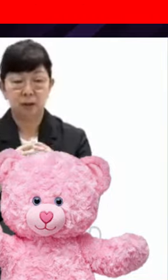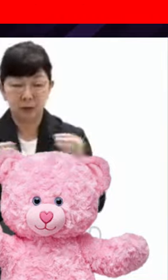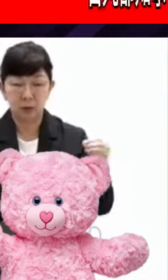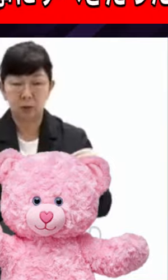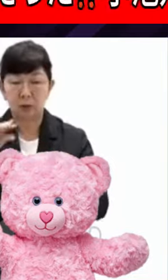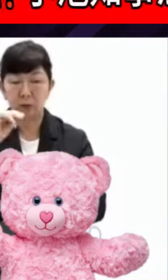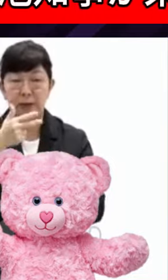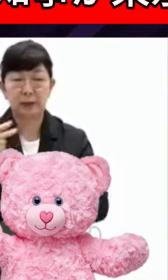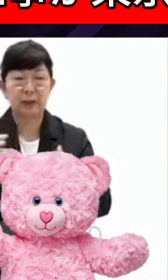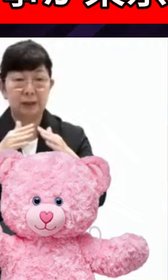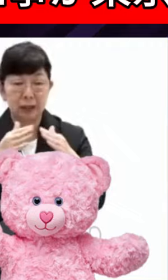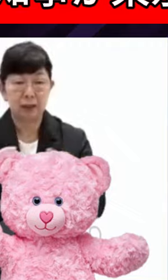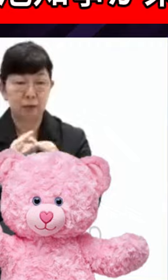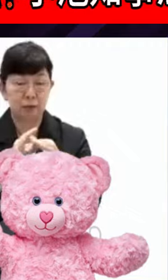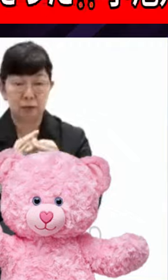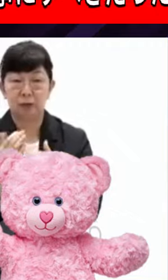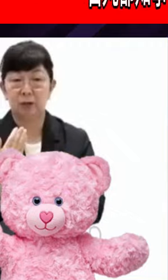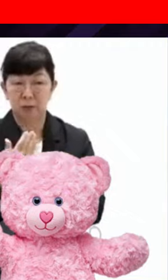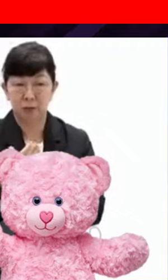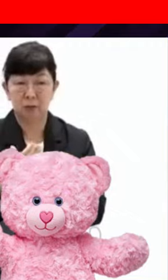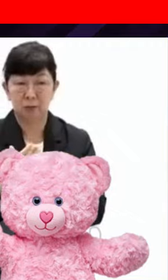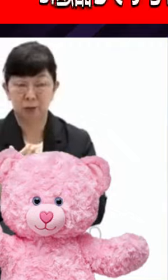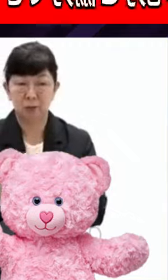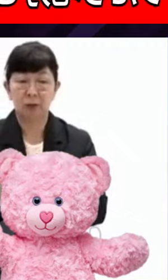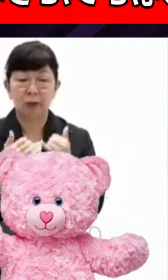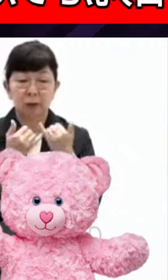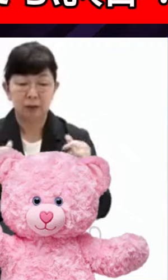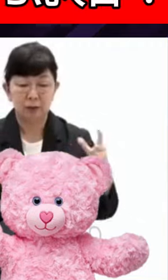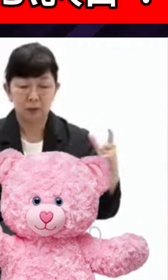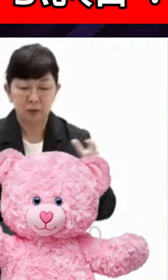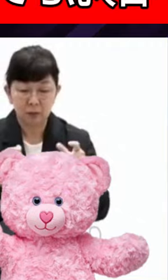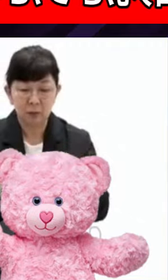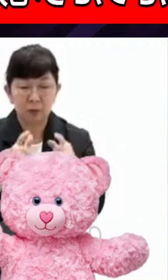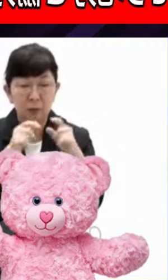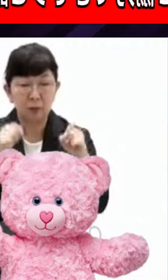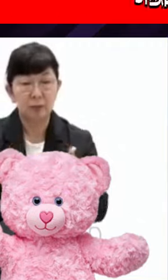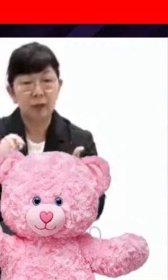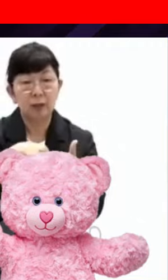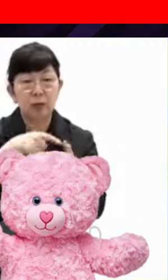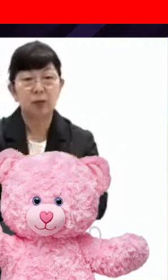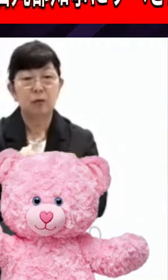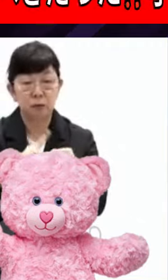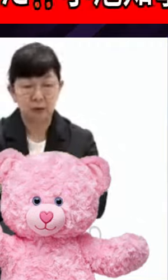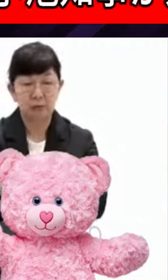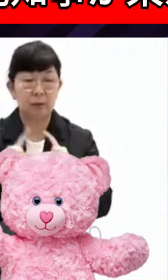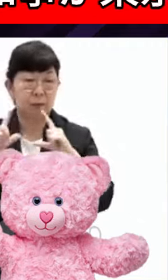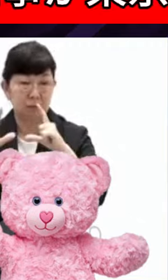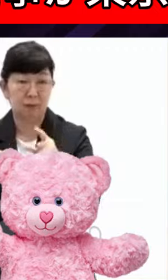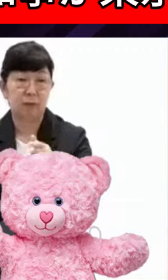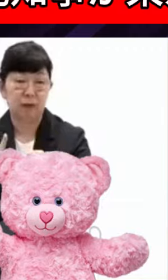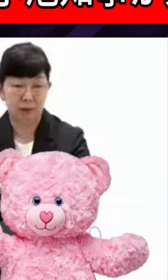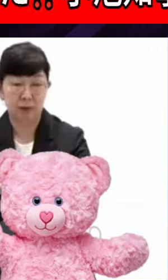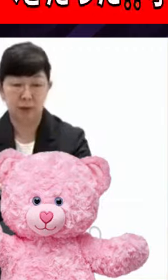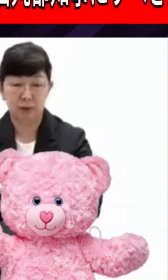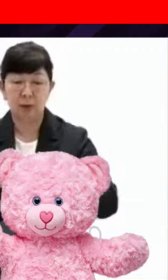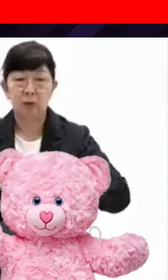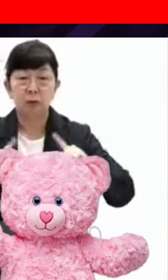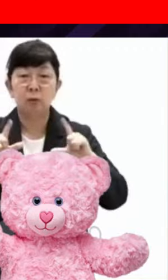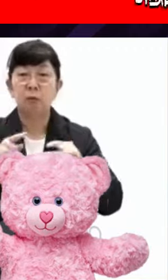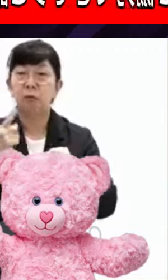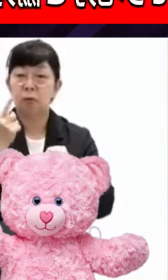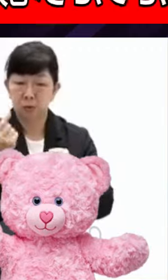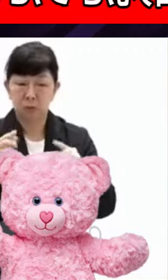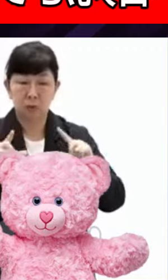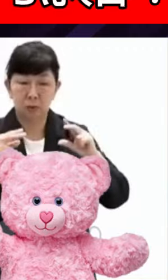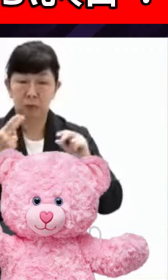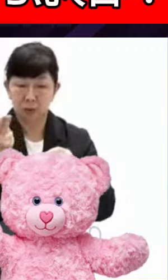。人口減少問題の解決に向けた緊急宣言をめぐりまして、都は一極集中が人口減少に関係している